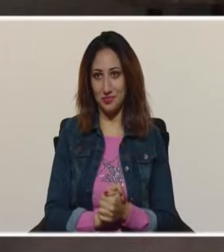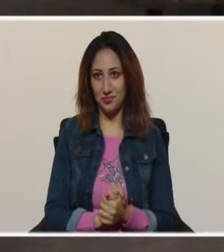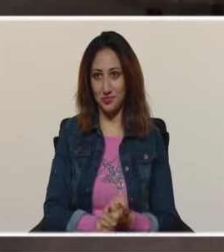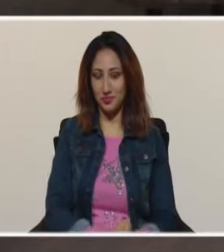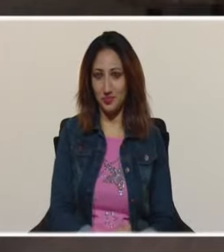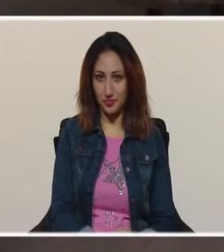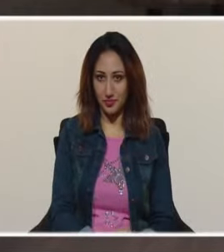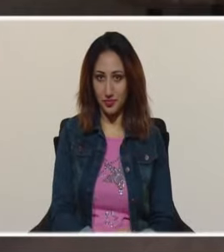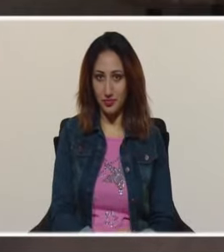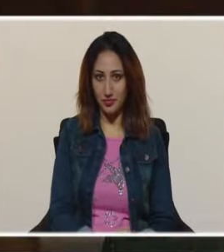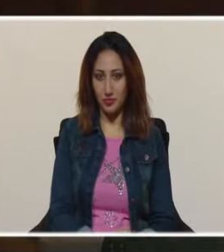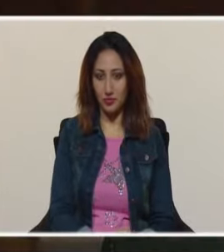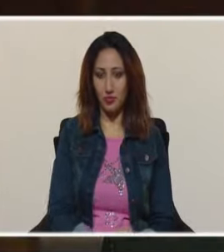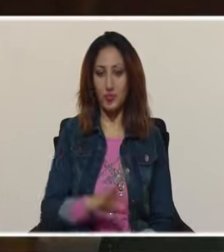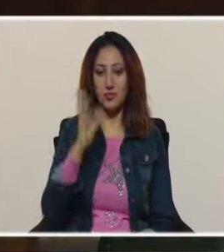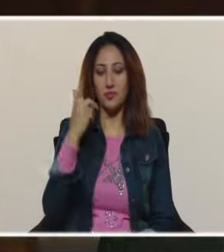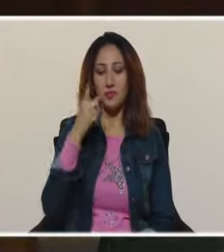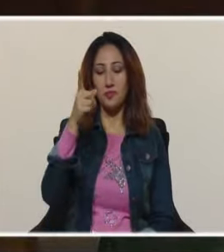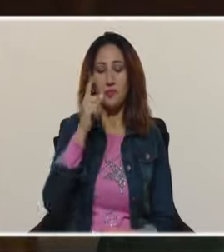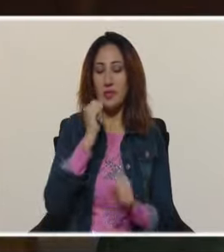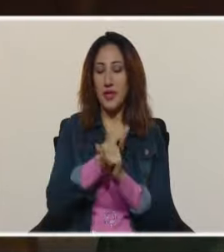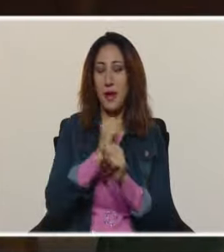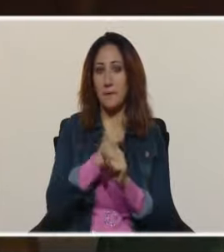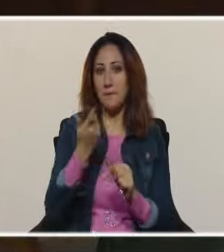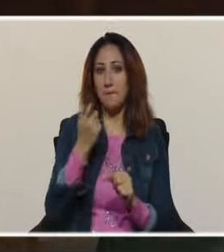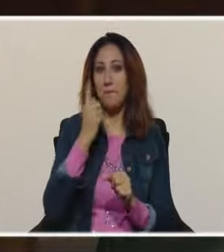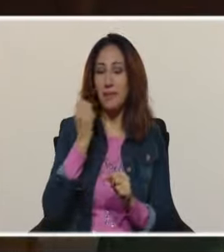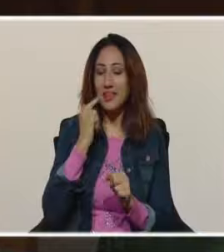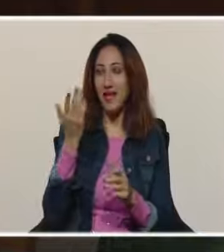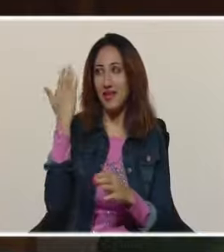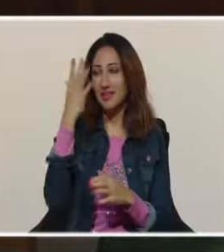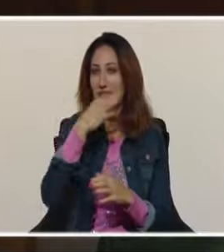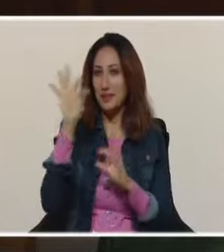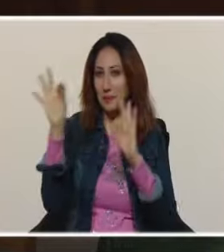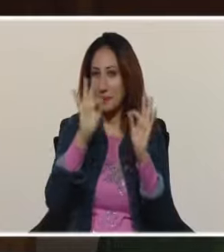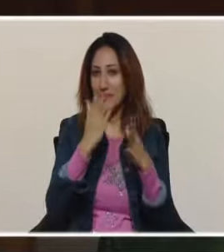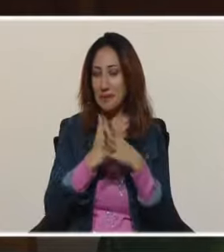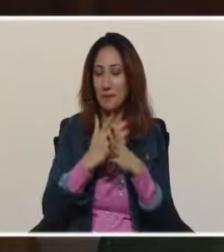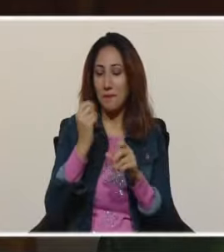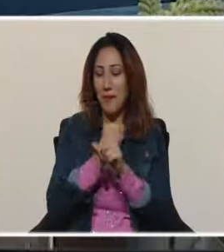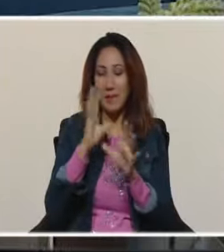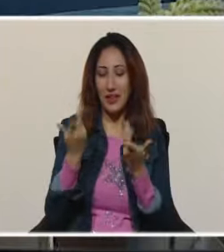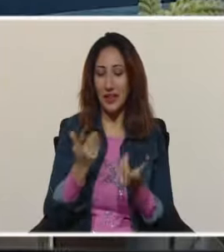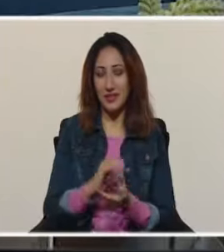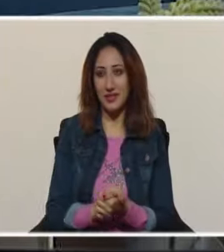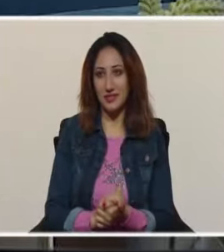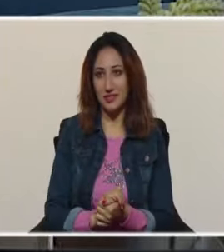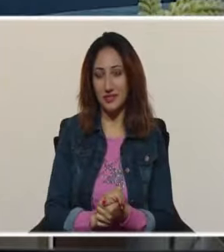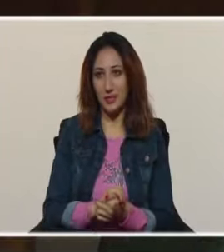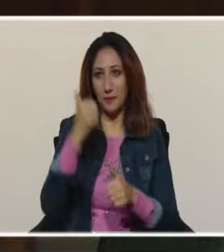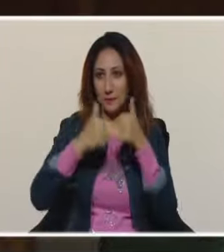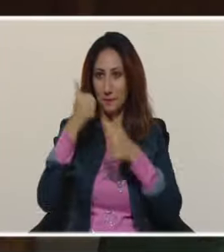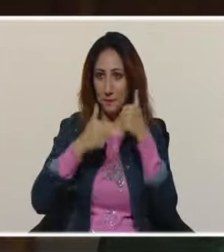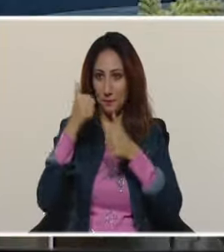ايه؟ طيب احكوا لي بقى مواقف يعني اللطيفه اللي بتحصل نتيجه الشبه اللي بينكم. في الامتحانات مثلا ايه